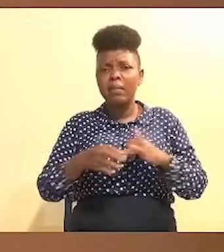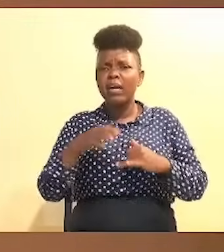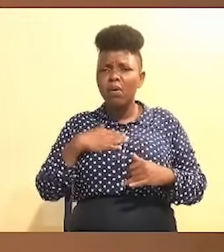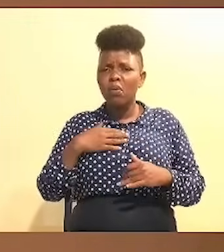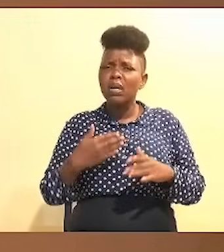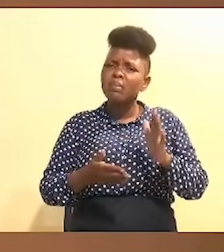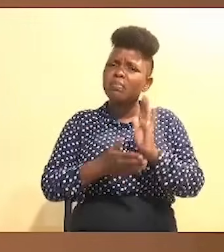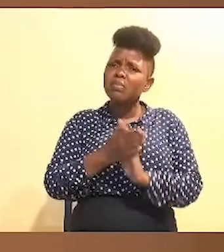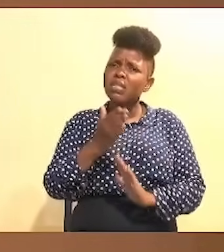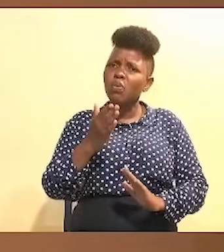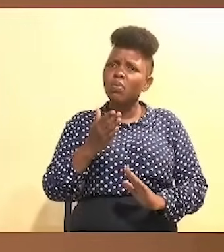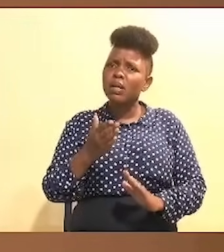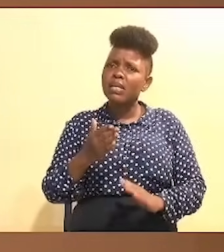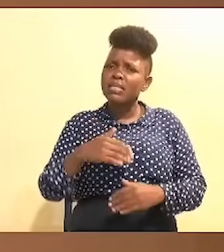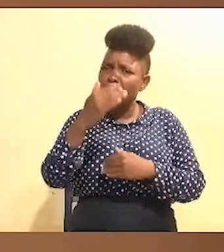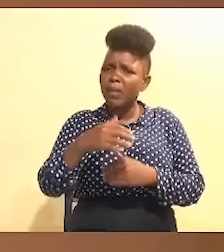mwaka wa tatu.